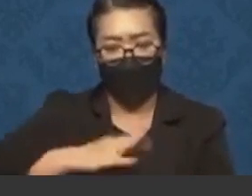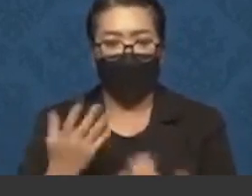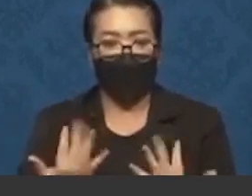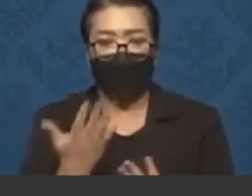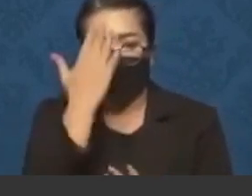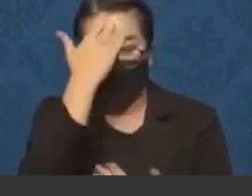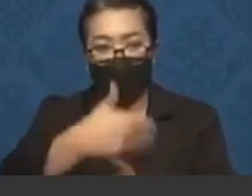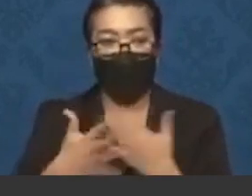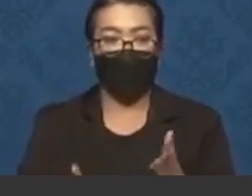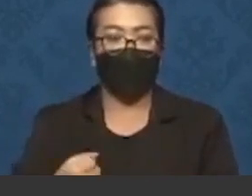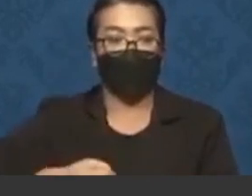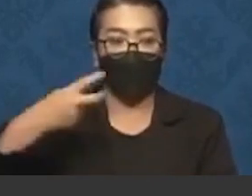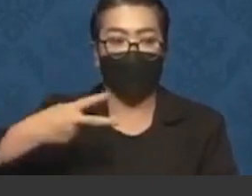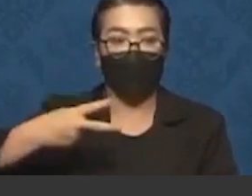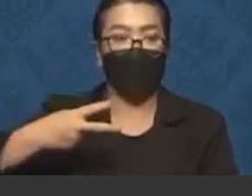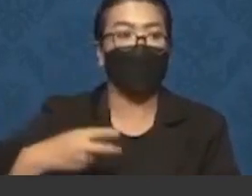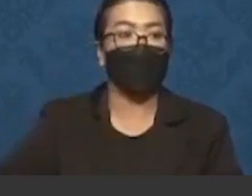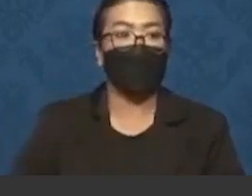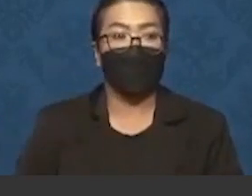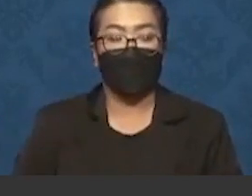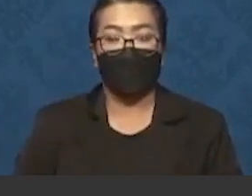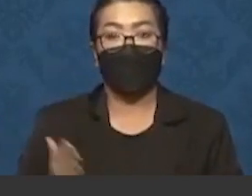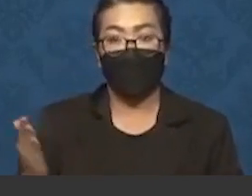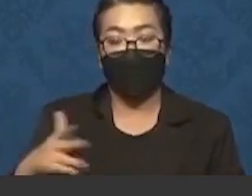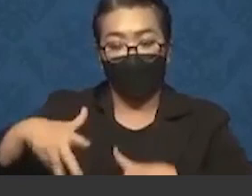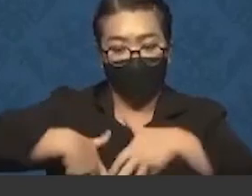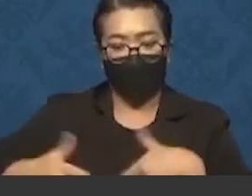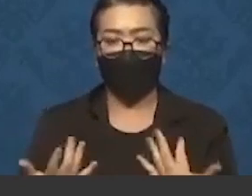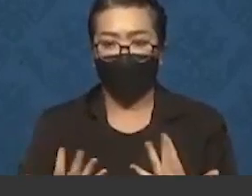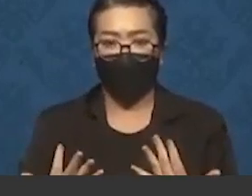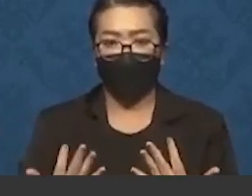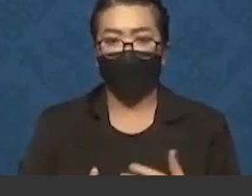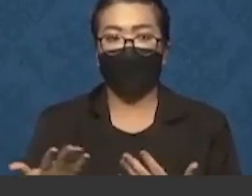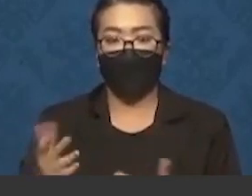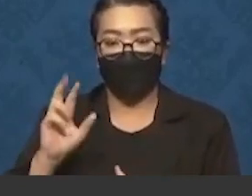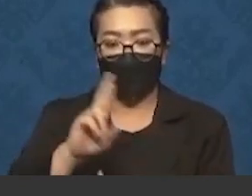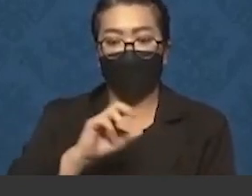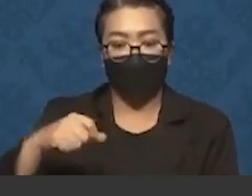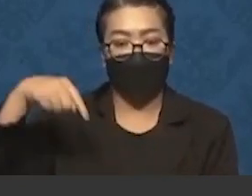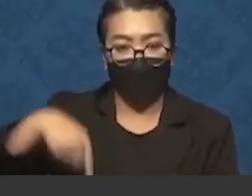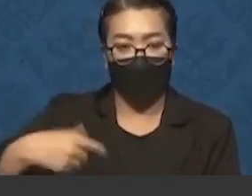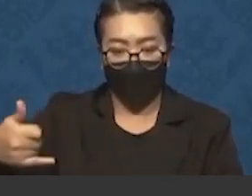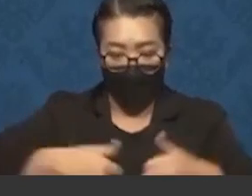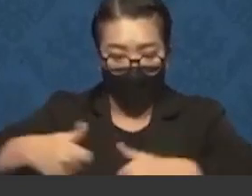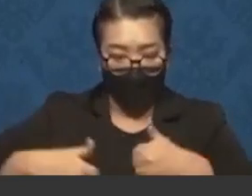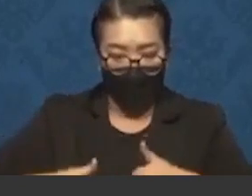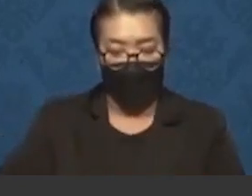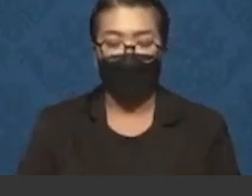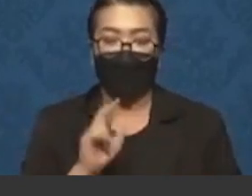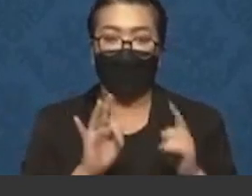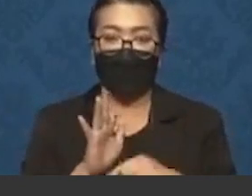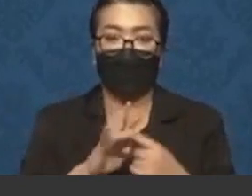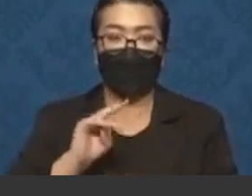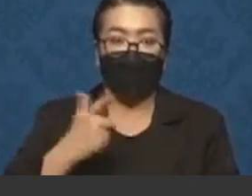จะไม่ให้ประชาชนเบื่อหน่ายนักการเมืองได้อย่างไรสภาจะไม่ล่มเลยถ้าเหตุปัจจัยเหล่านี้เพียง1เกิดขึ้น1ส.ส.